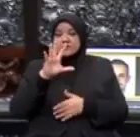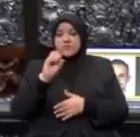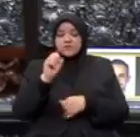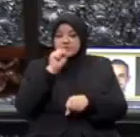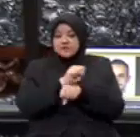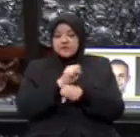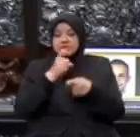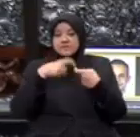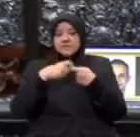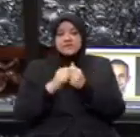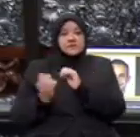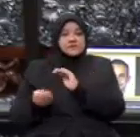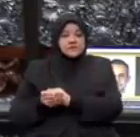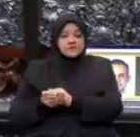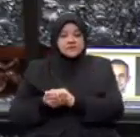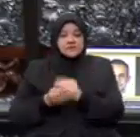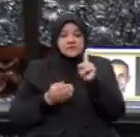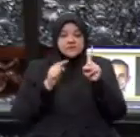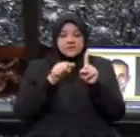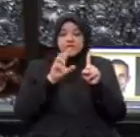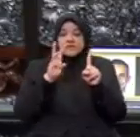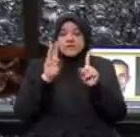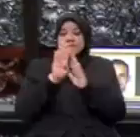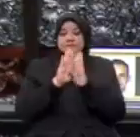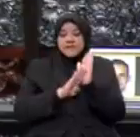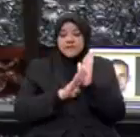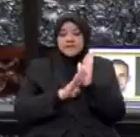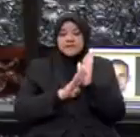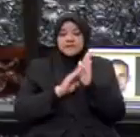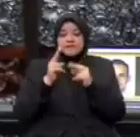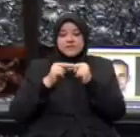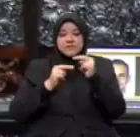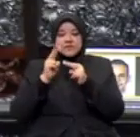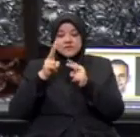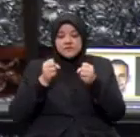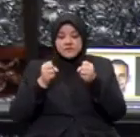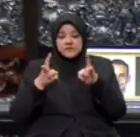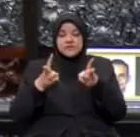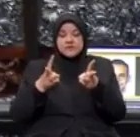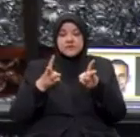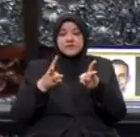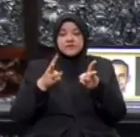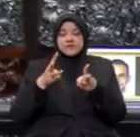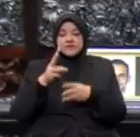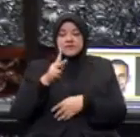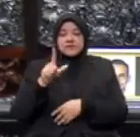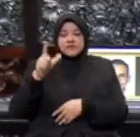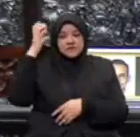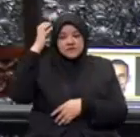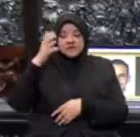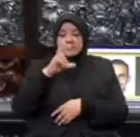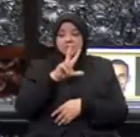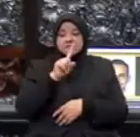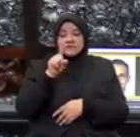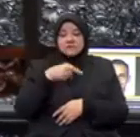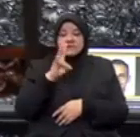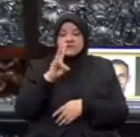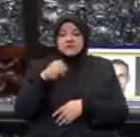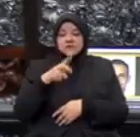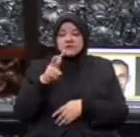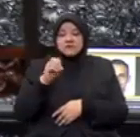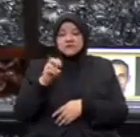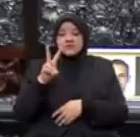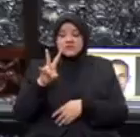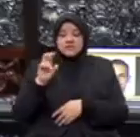saksi mengenai rasuah 1.6 bilion pembinaan dua lebuh raya Lembah Kelang. 31 Julai